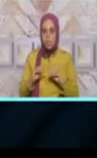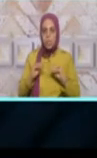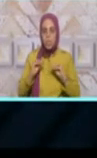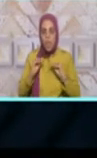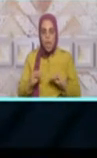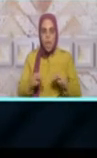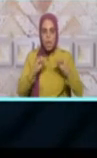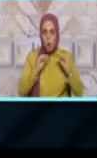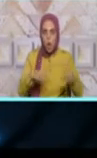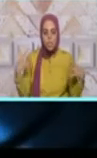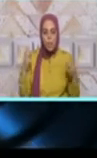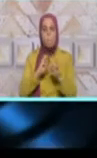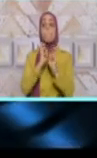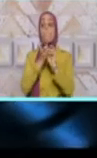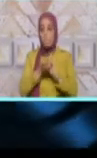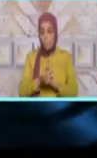الإشادة بمشروع